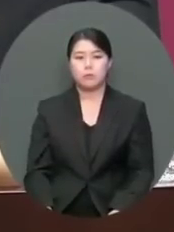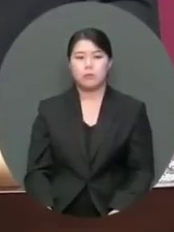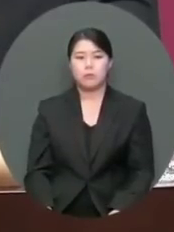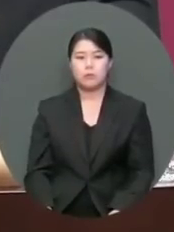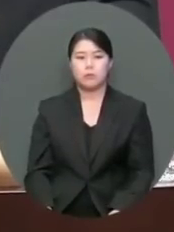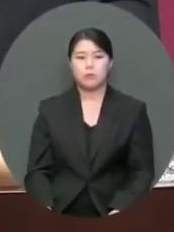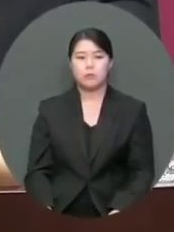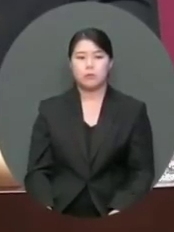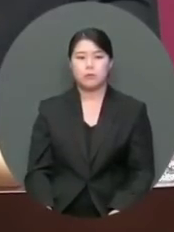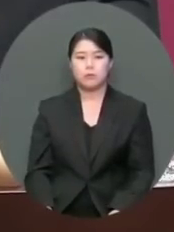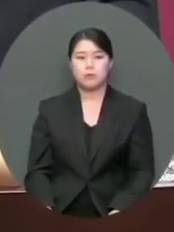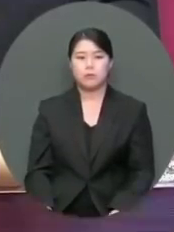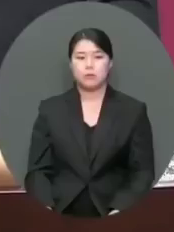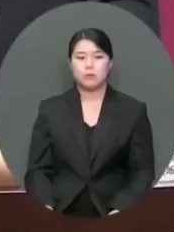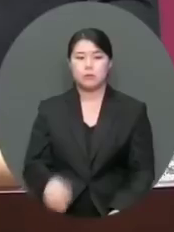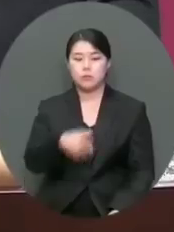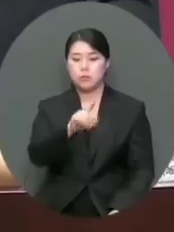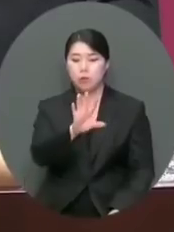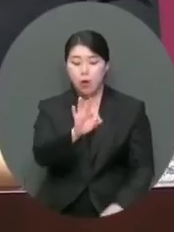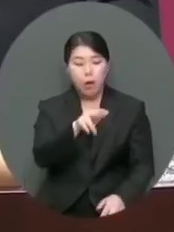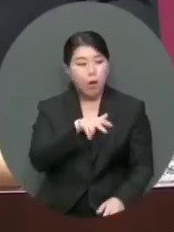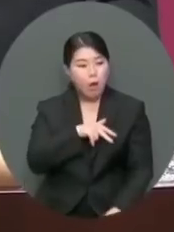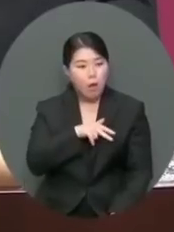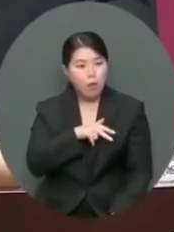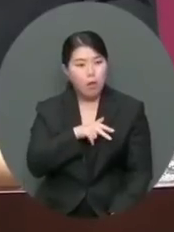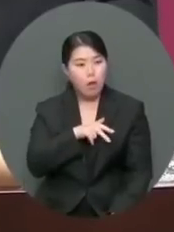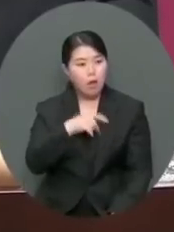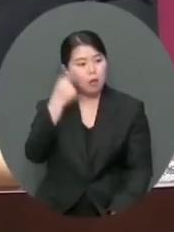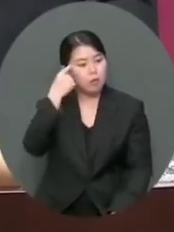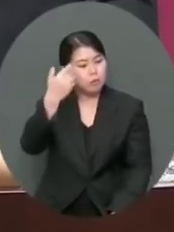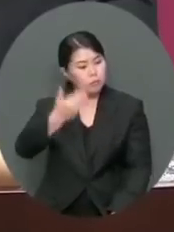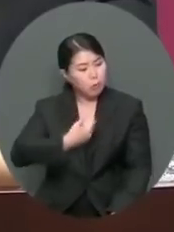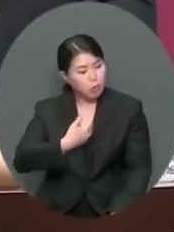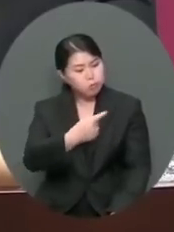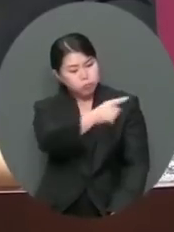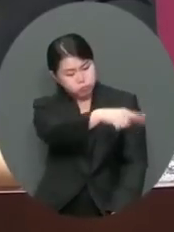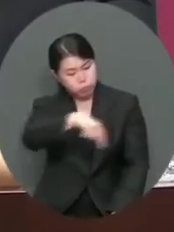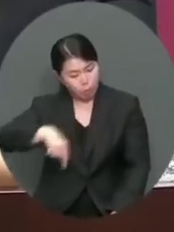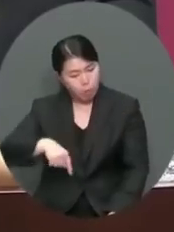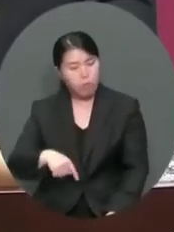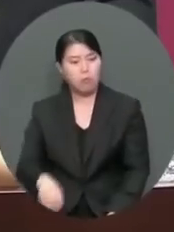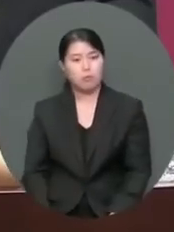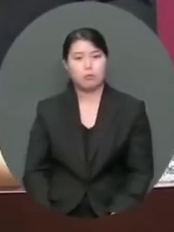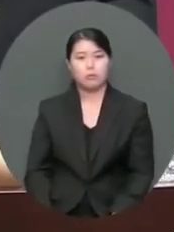자. 정청래 의원님, 질문하실 말 있으면 나와서 하시면 될 것 같아요.